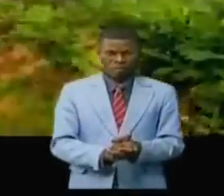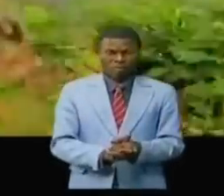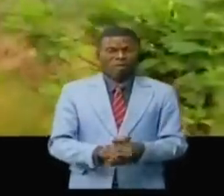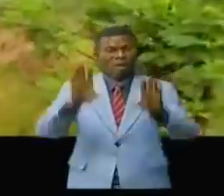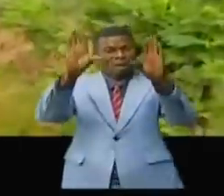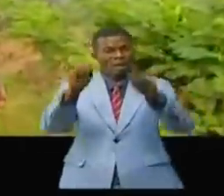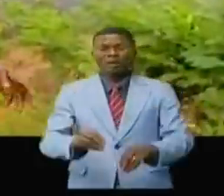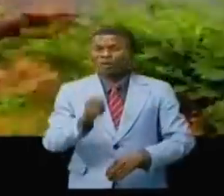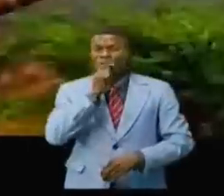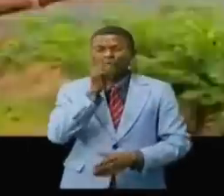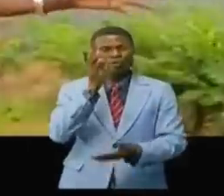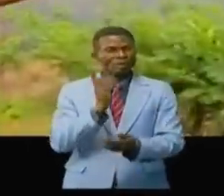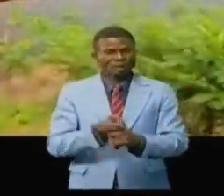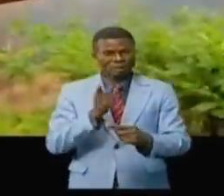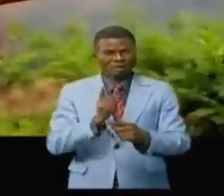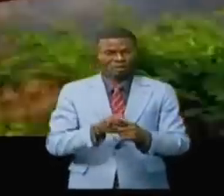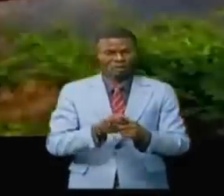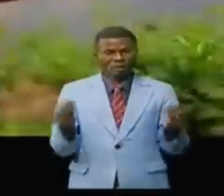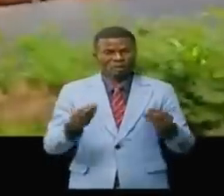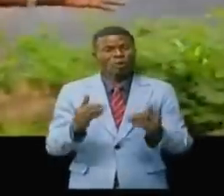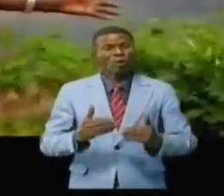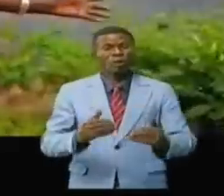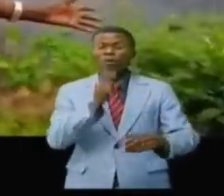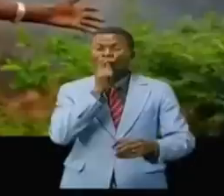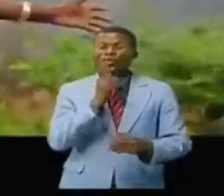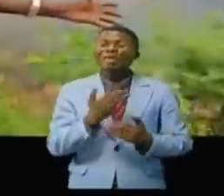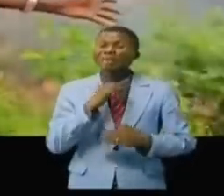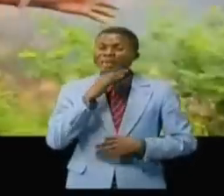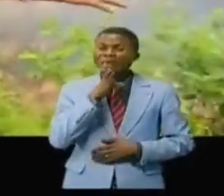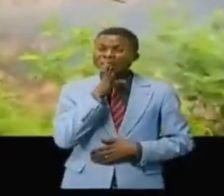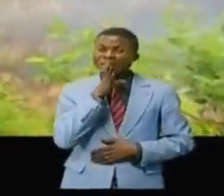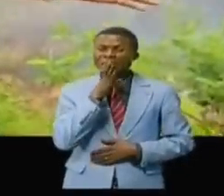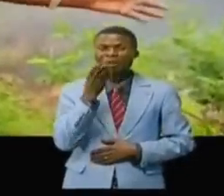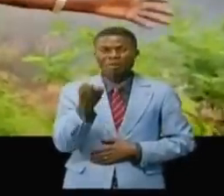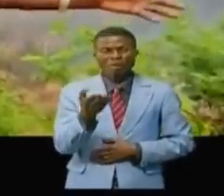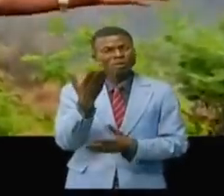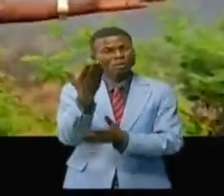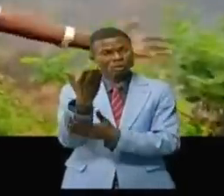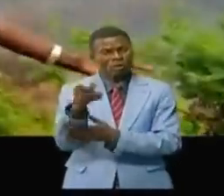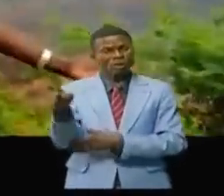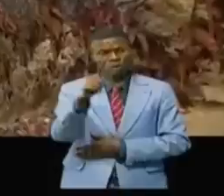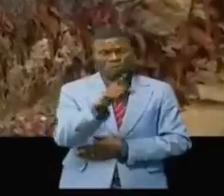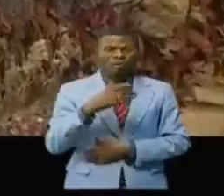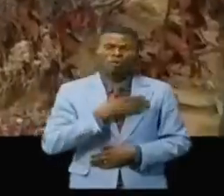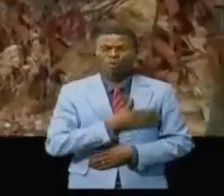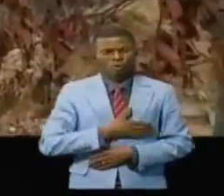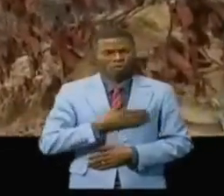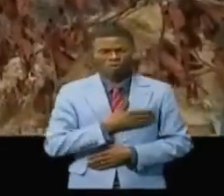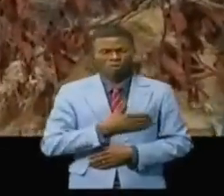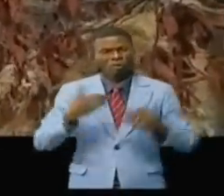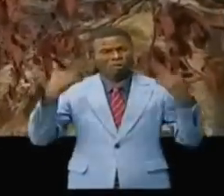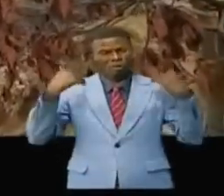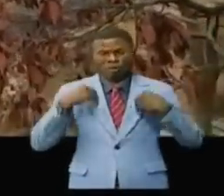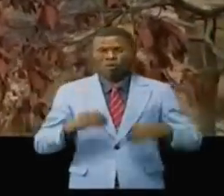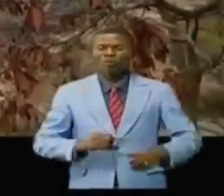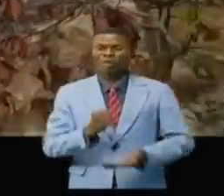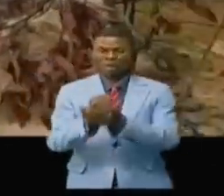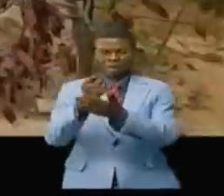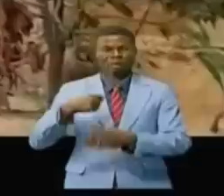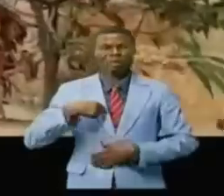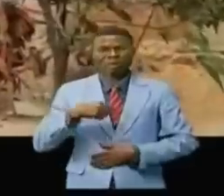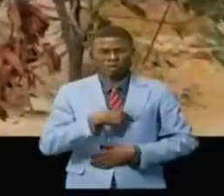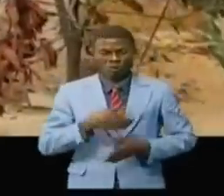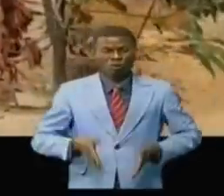éteindre ça. Voilà pourquoi ça continue jusqu'à présent. Nous vous prions de bien vouloir à notre secours. Nous sommes